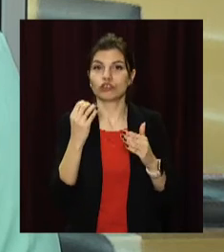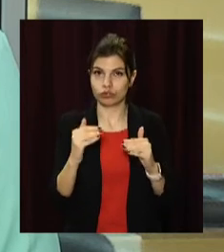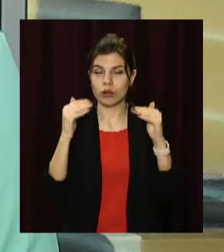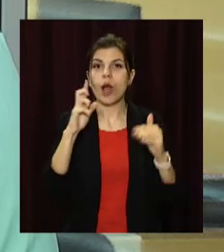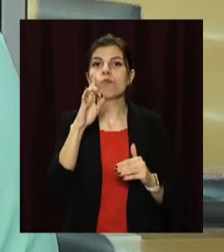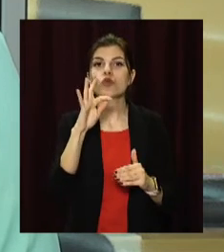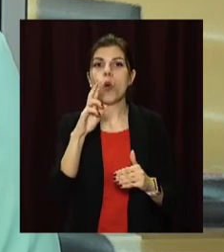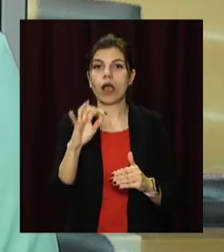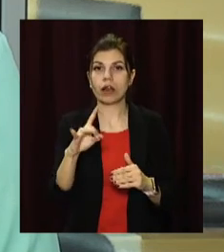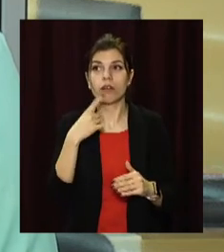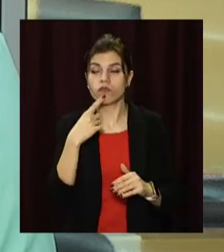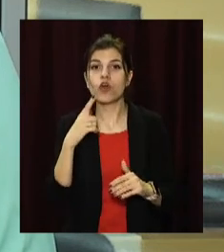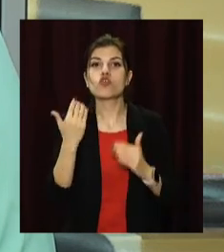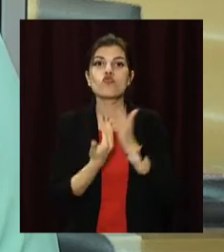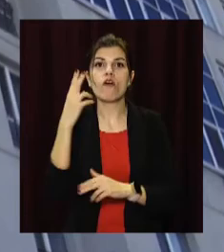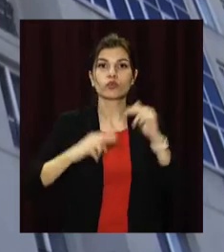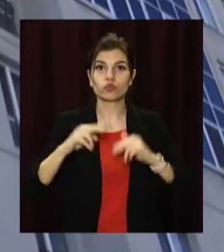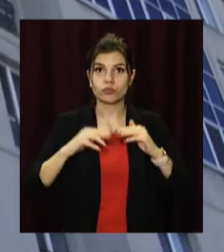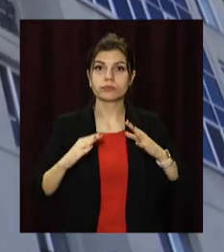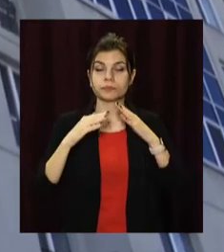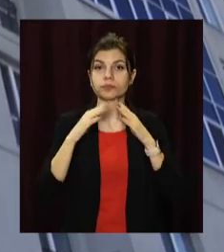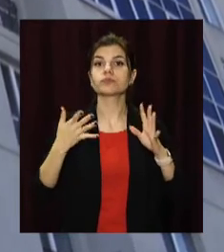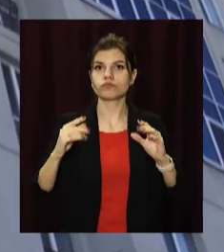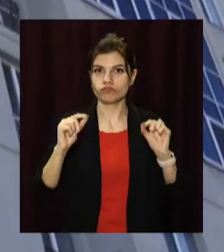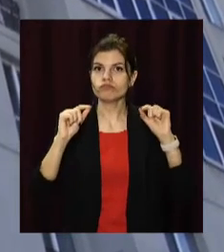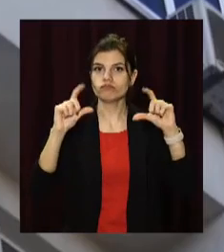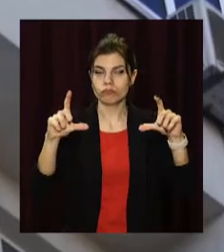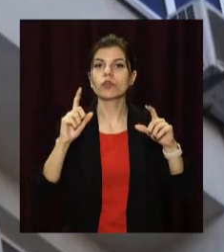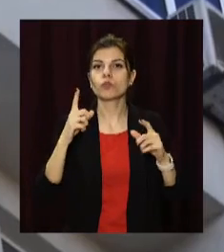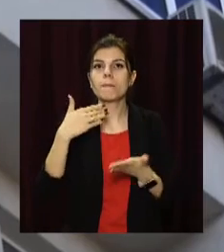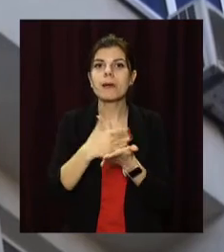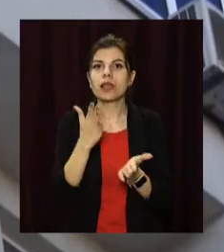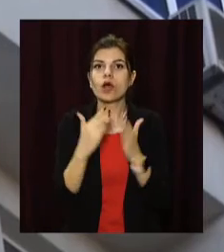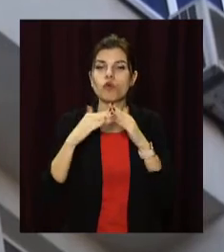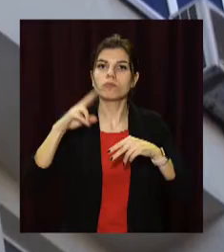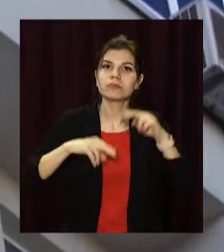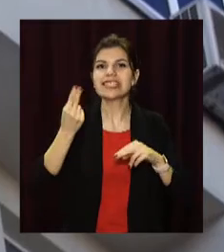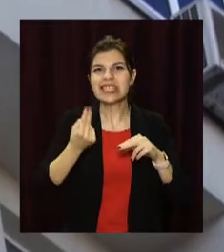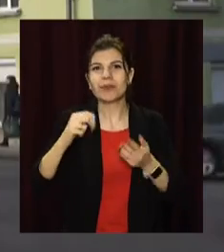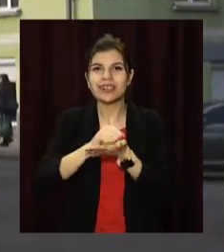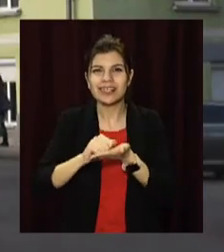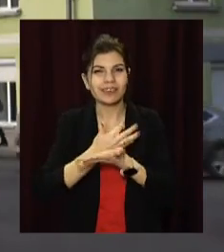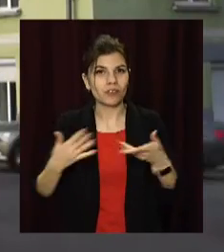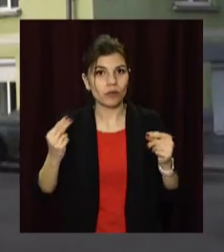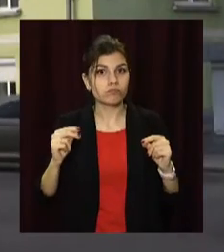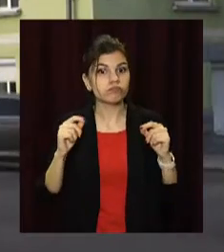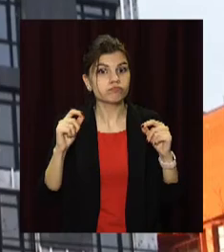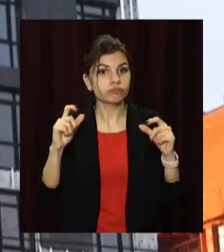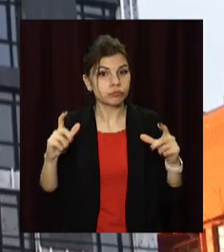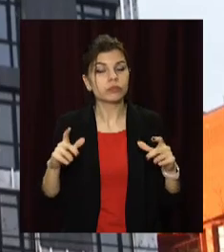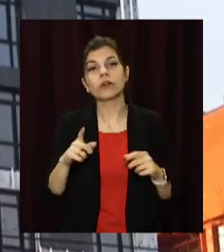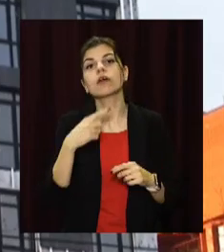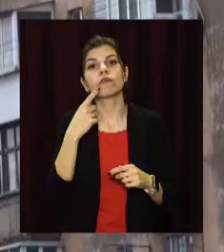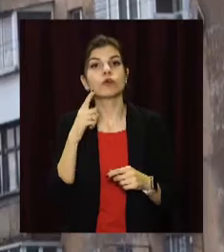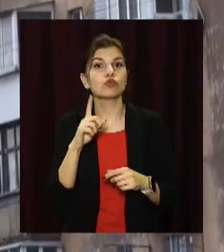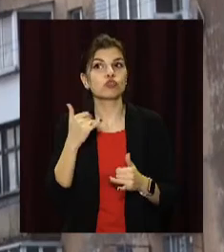брокерів, новобудови дорожчатимуть через те, що збільшилась вартість будматеріалів. А вторинний ринок житла наразі коштує більше через